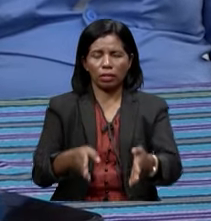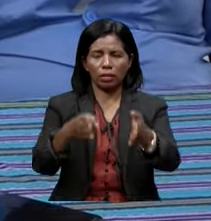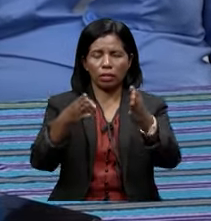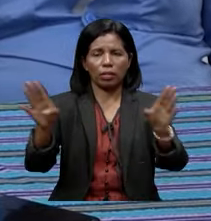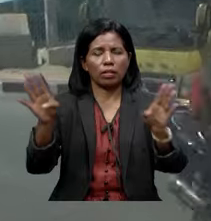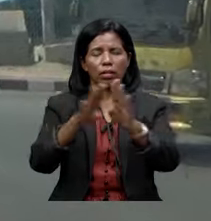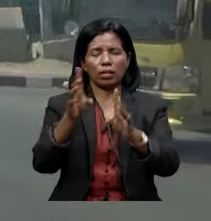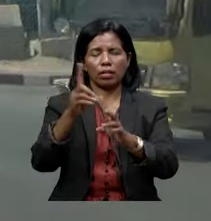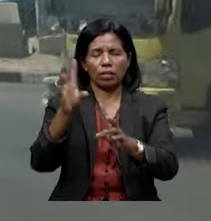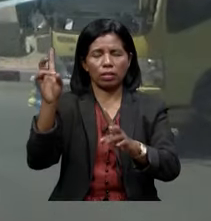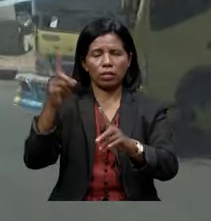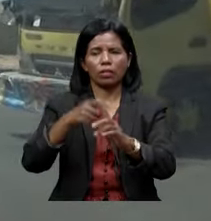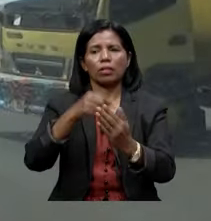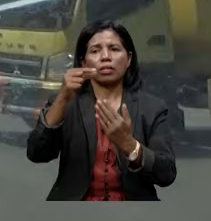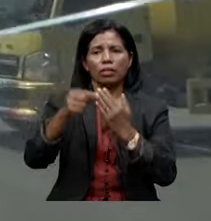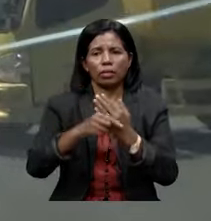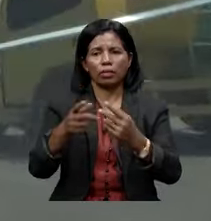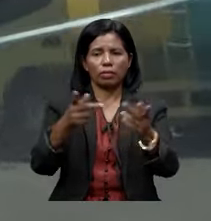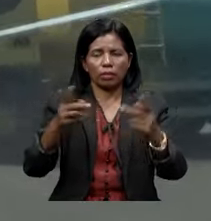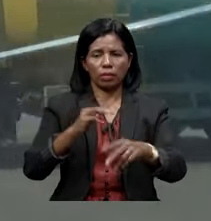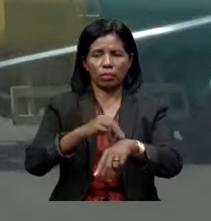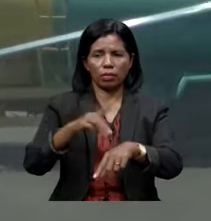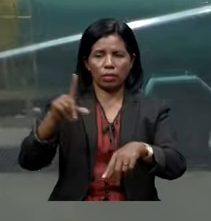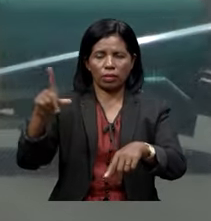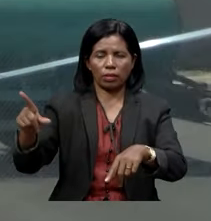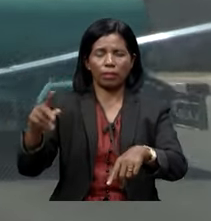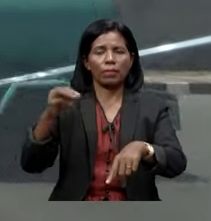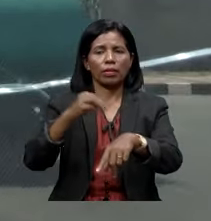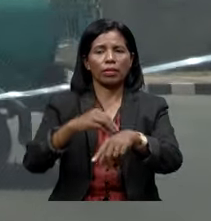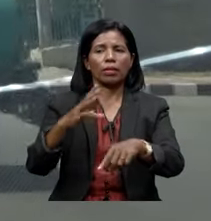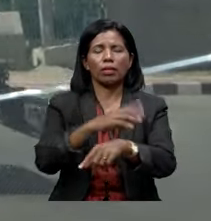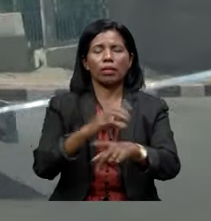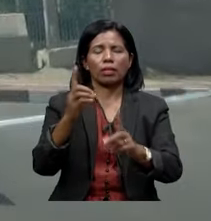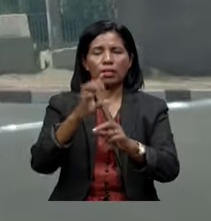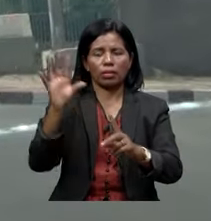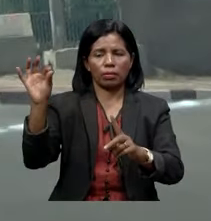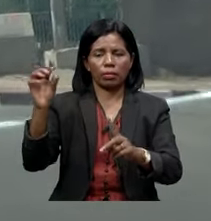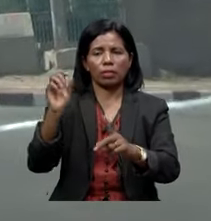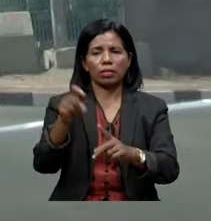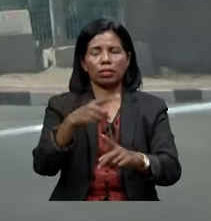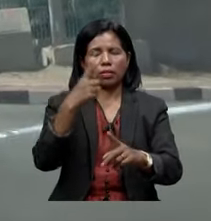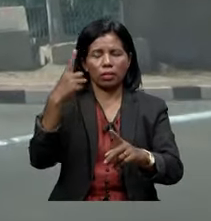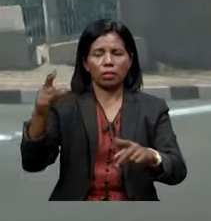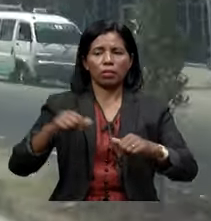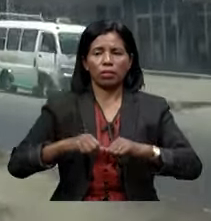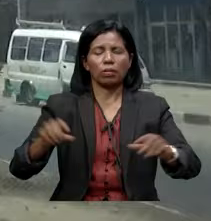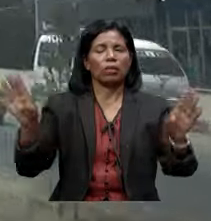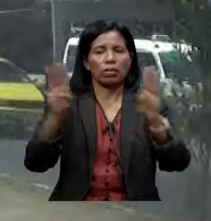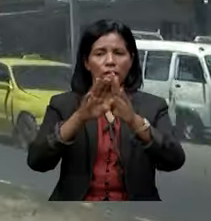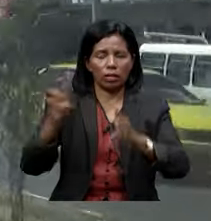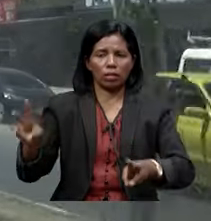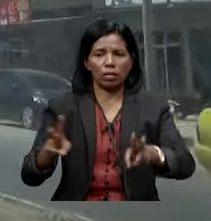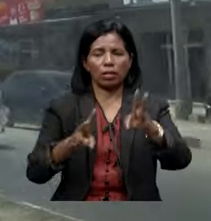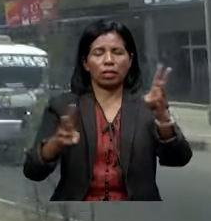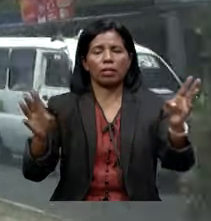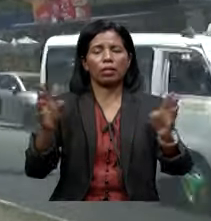hitu fulan setembrne, mak area anunciatura motayel, novo turismo, no iha lorong sia to lorong samre singida kontinua takadalan protokolu